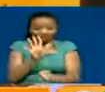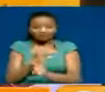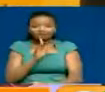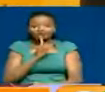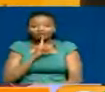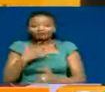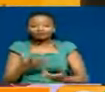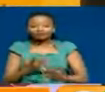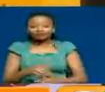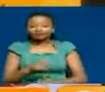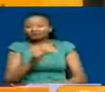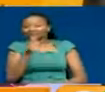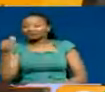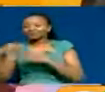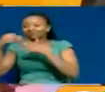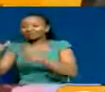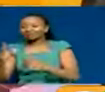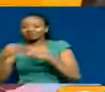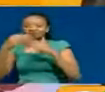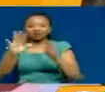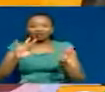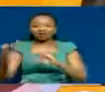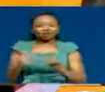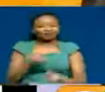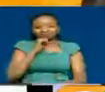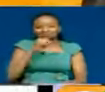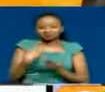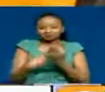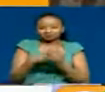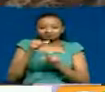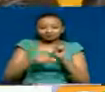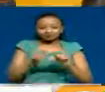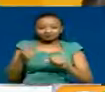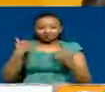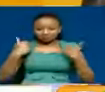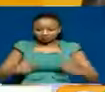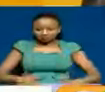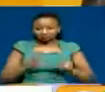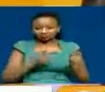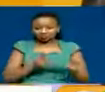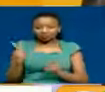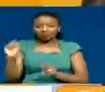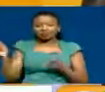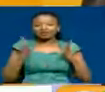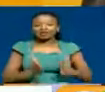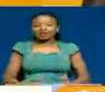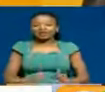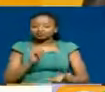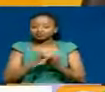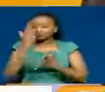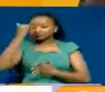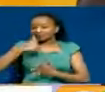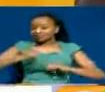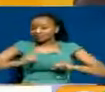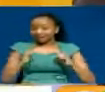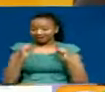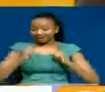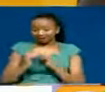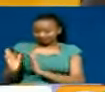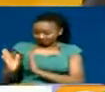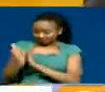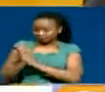wanaongea mambo ya viongozi wengine, haongei mambo ya mwananchi wa kawaida. Na ndio maana na furahi kuandamana